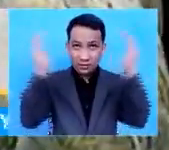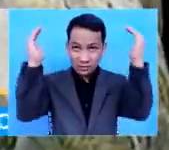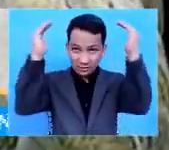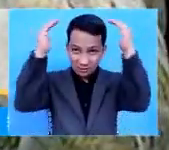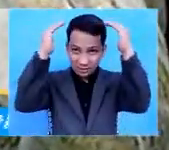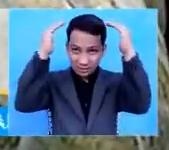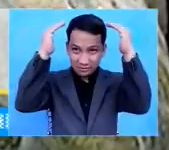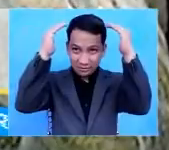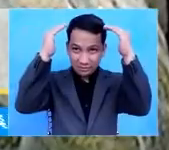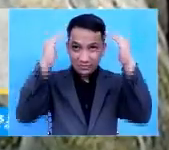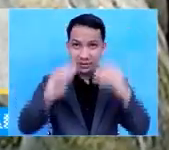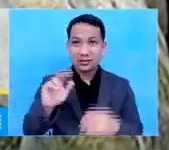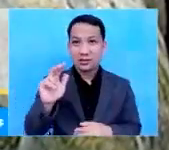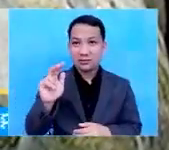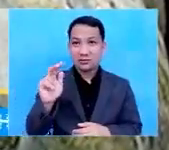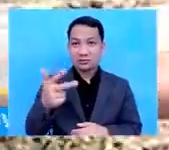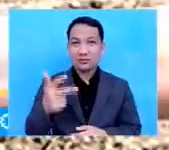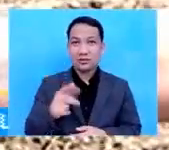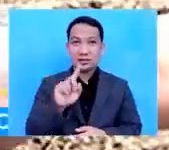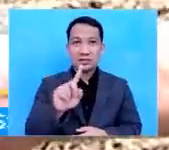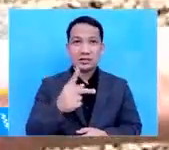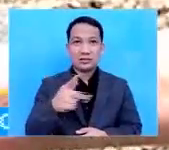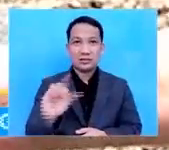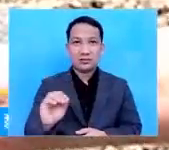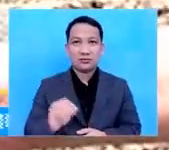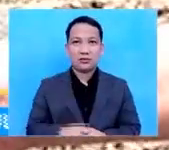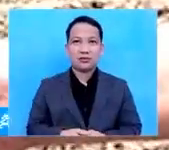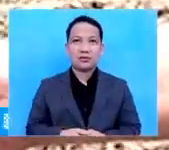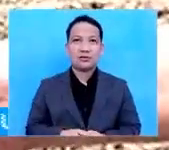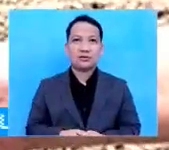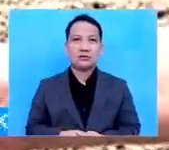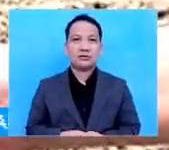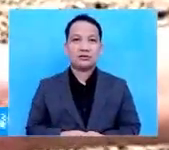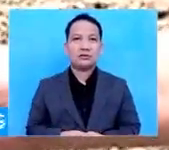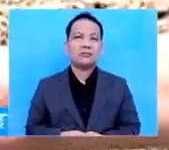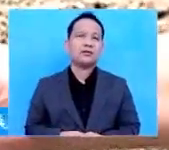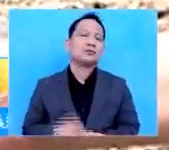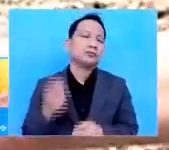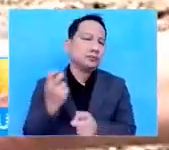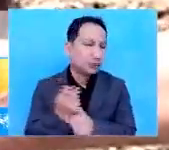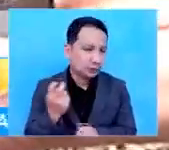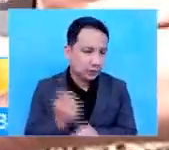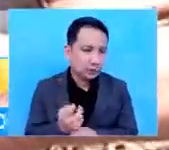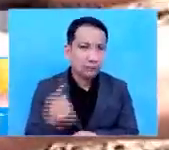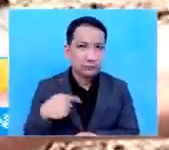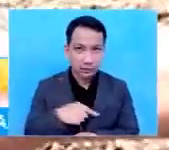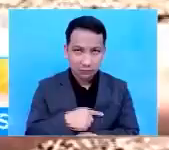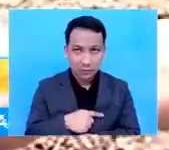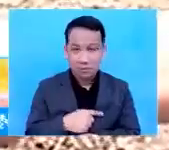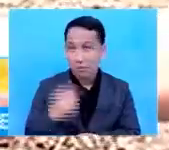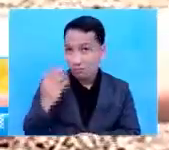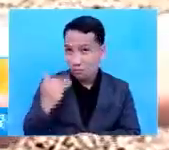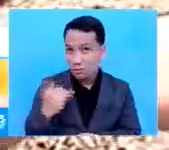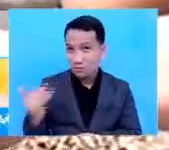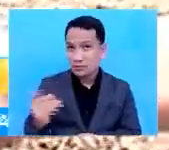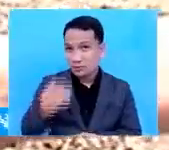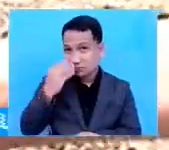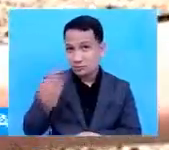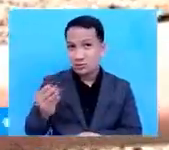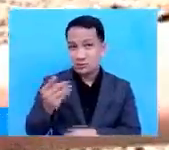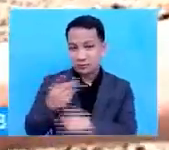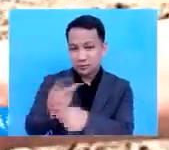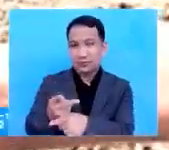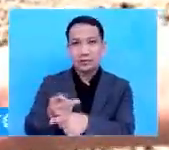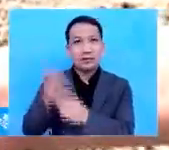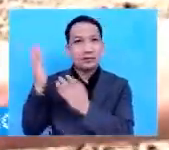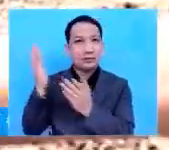nasa 3 piso na lang bawat kilo. Lisod kayo. Napakahirap ng aming sitwasyon ngayon. Meron kaming kaunting produkto, hindi